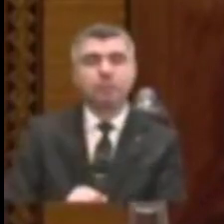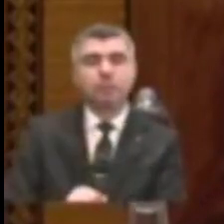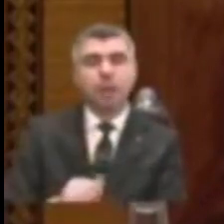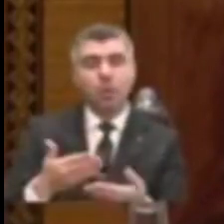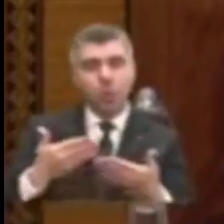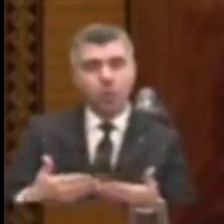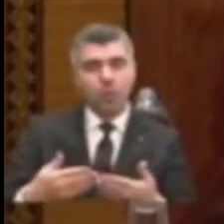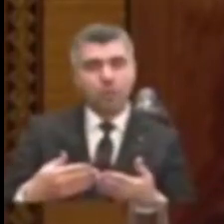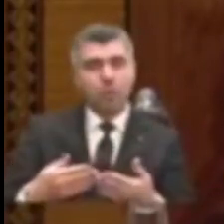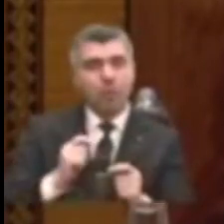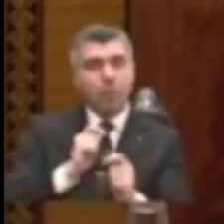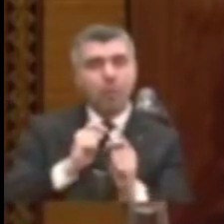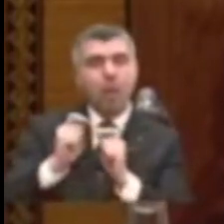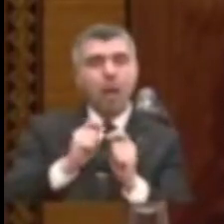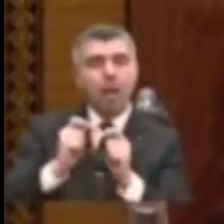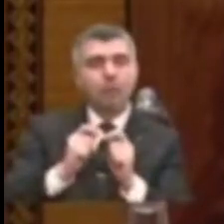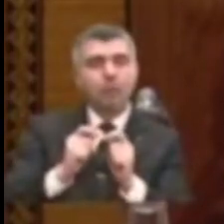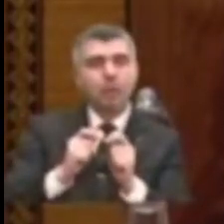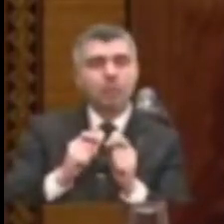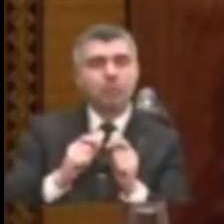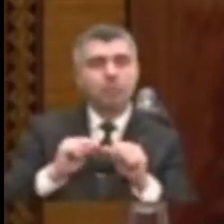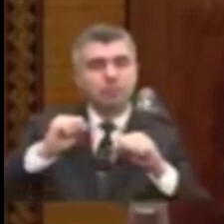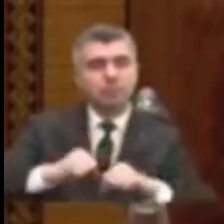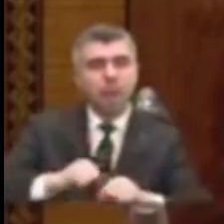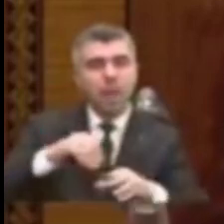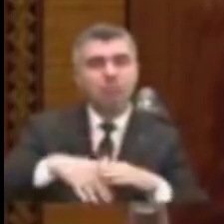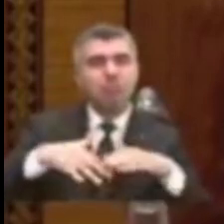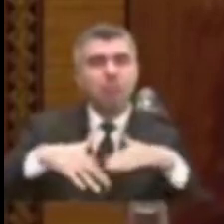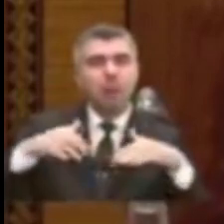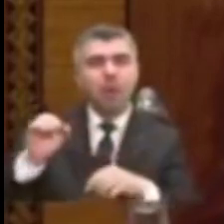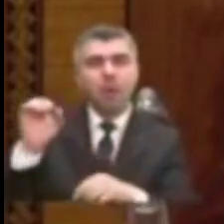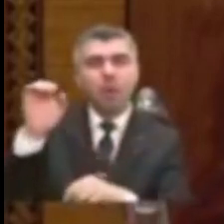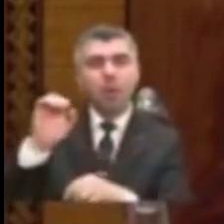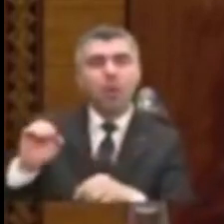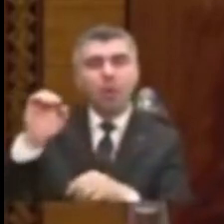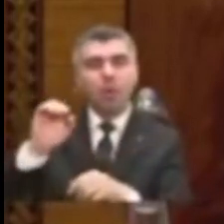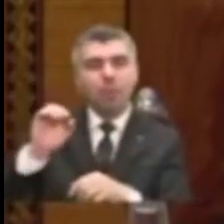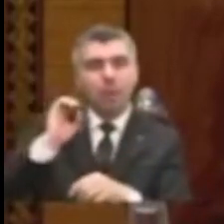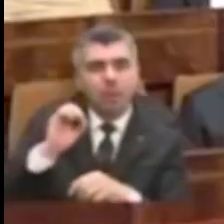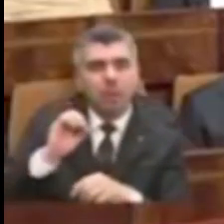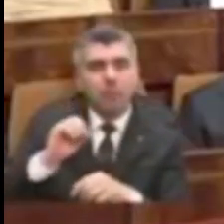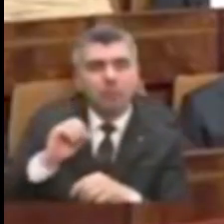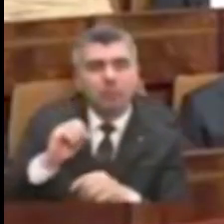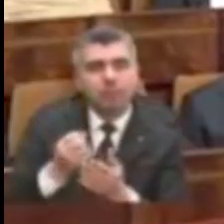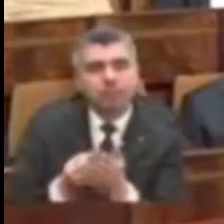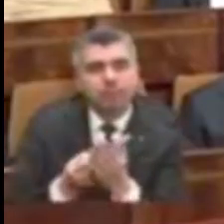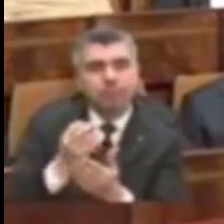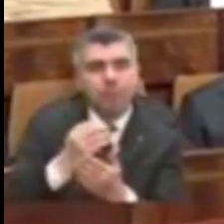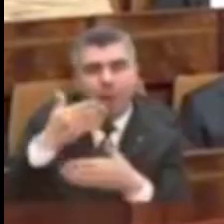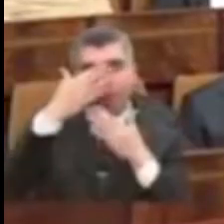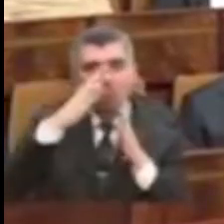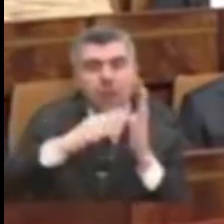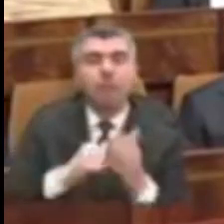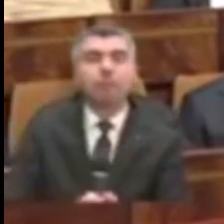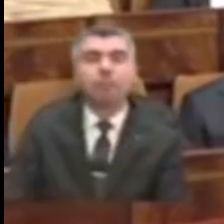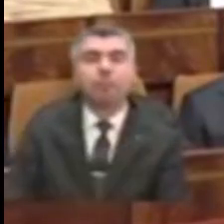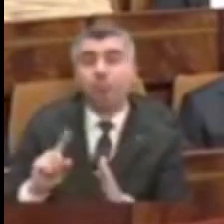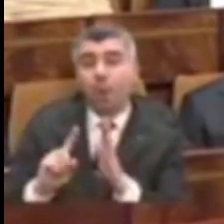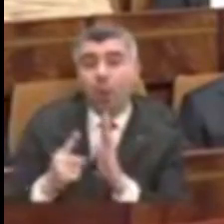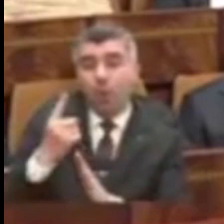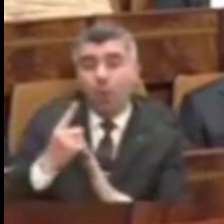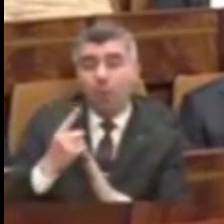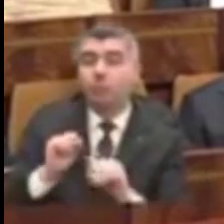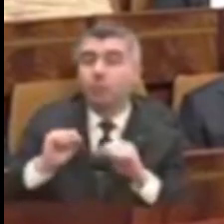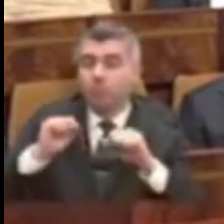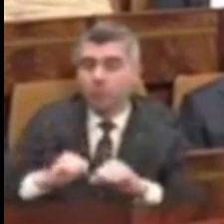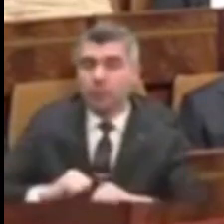مناقشة قرار صويت البرلمان الأوروبي على إدانة المغرب. أولا نود التأكيد على